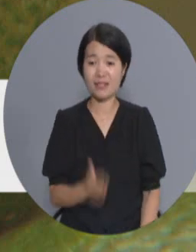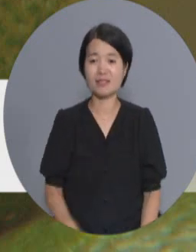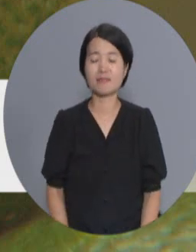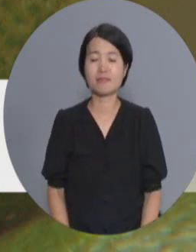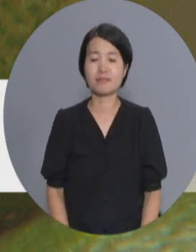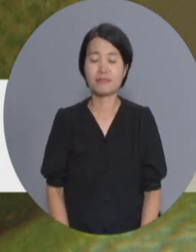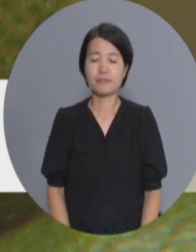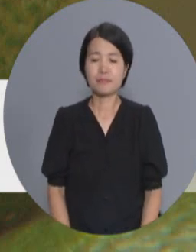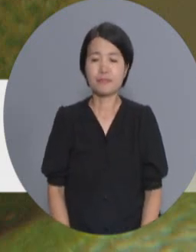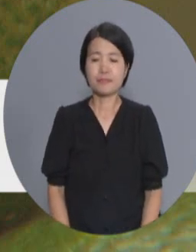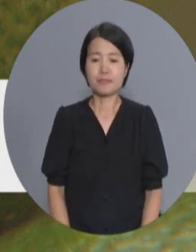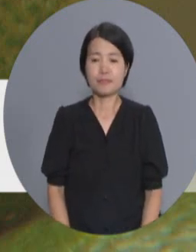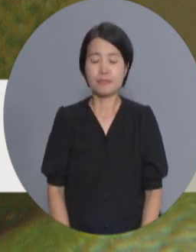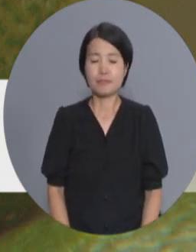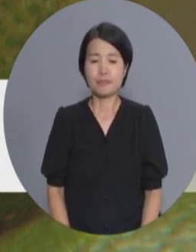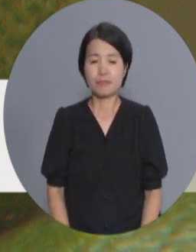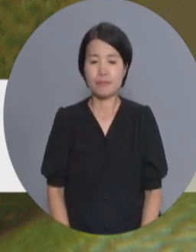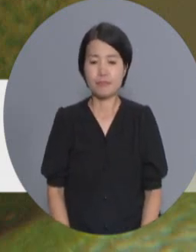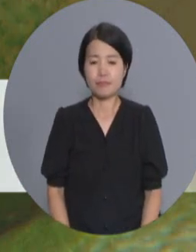안준호 기자가 취재했습니다.